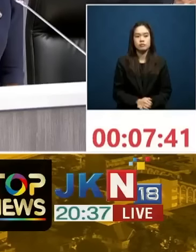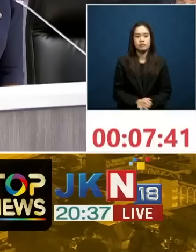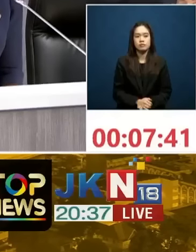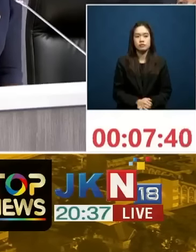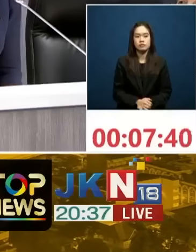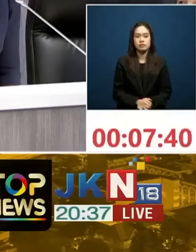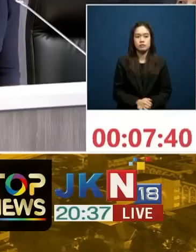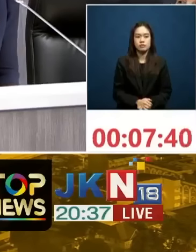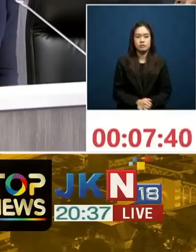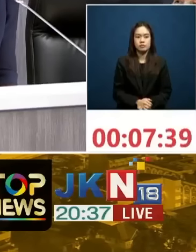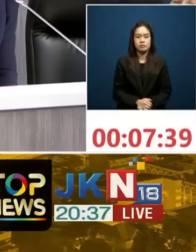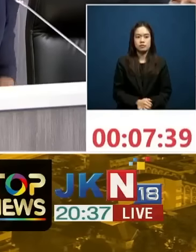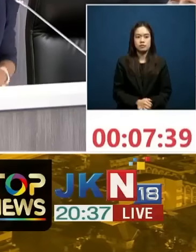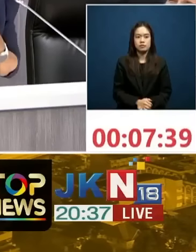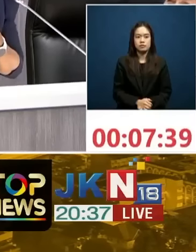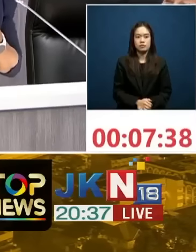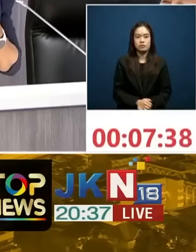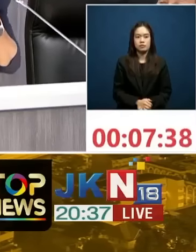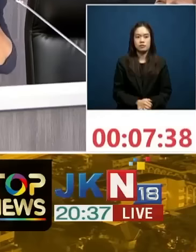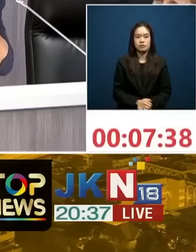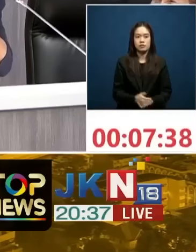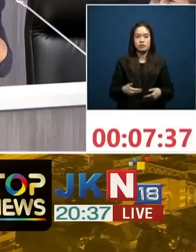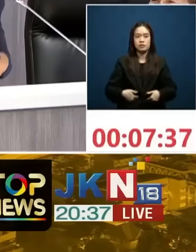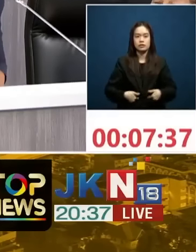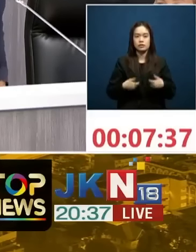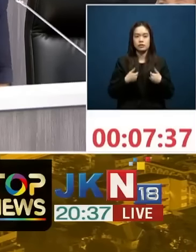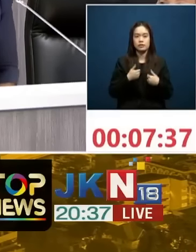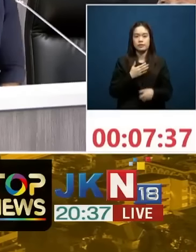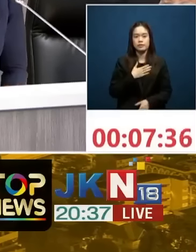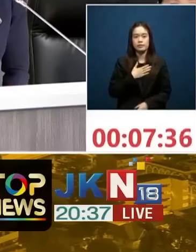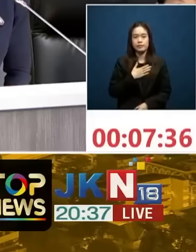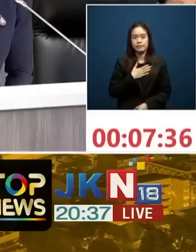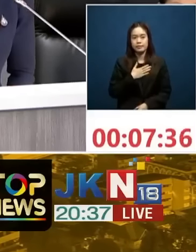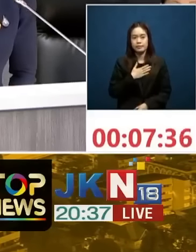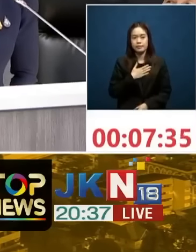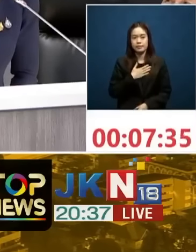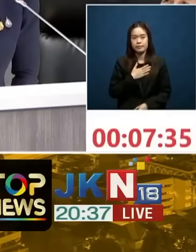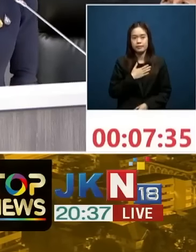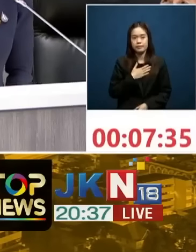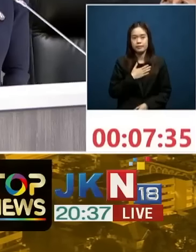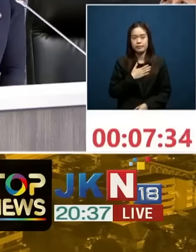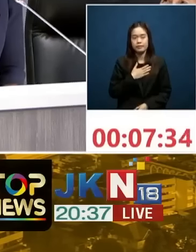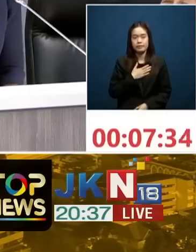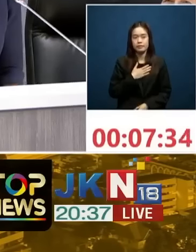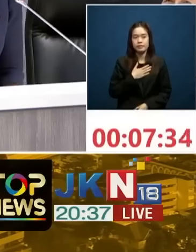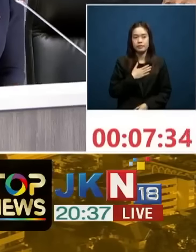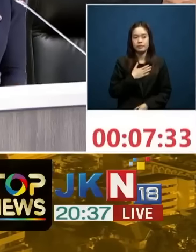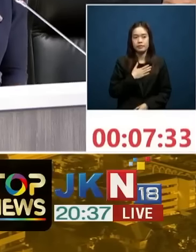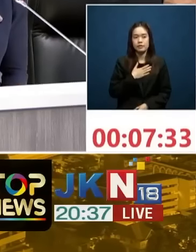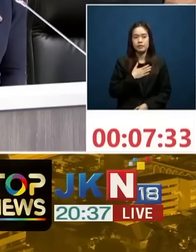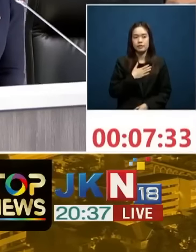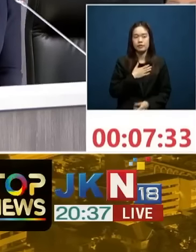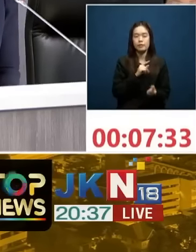ายหมูบันทึกไว้นะฮะแม่ค้าขายหมูได้เป็นสว.ได้พูดแบบไม่มีสับแสงไม่